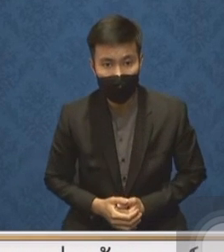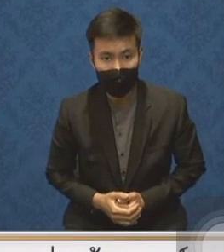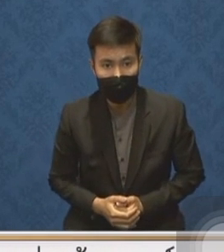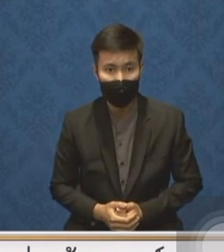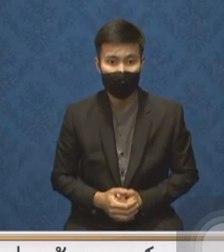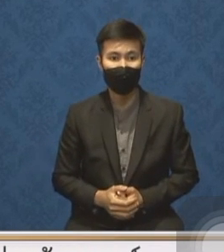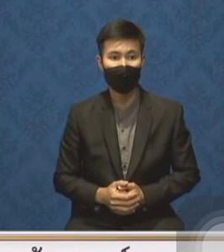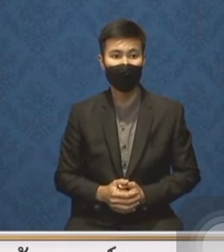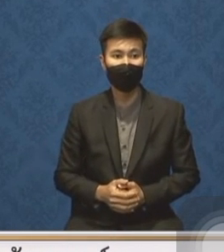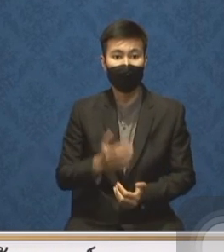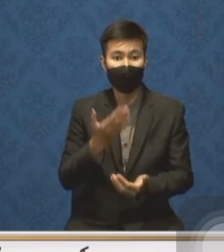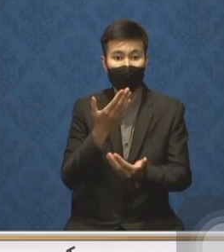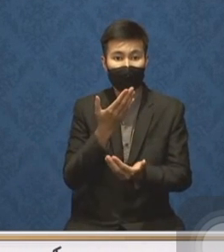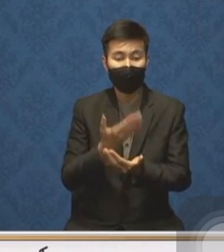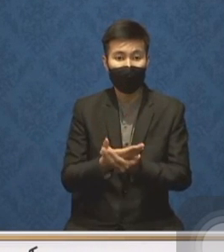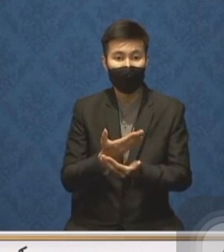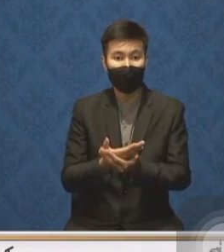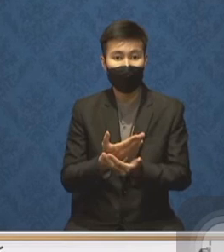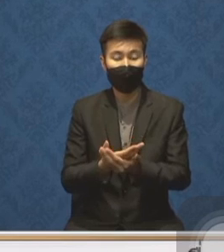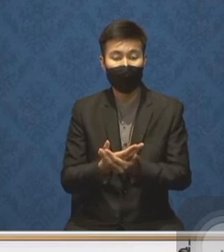งบกลาโหมครับ